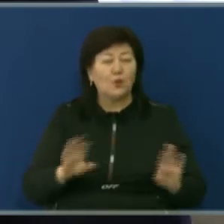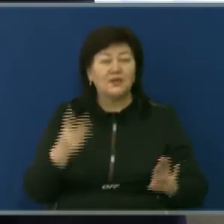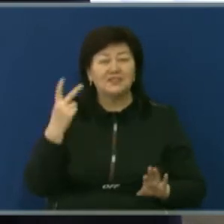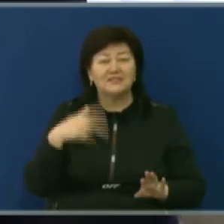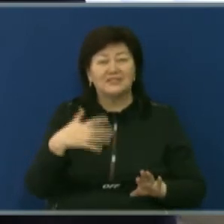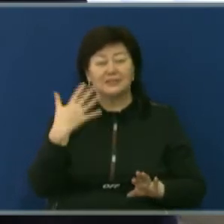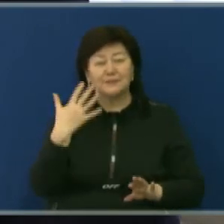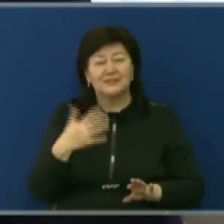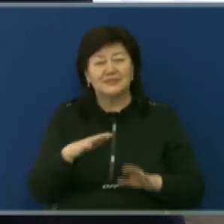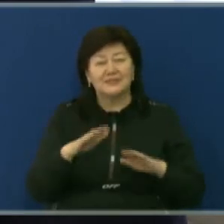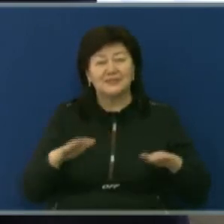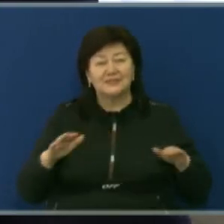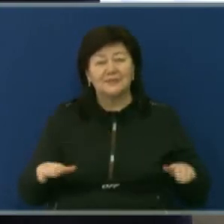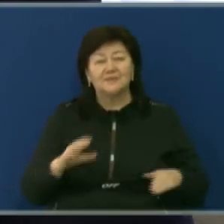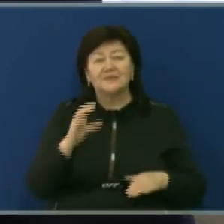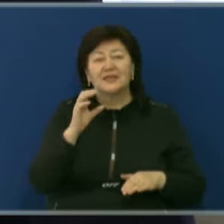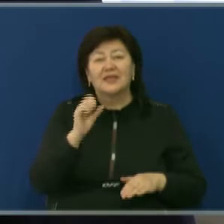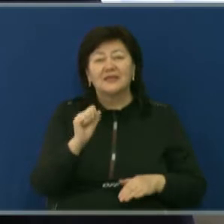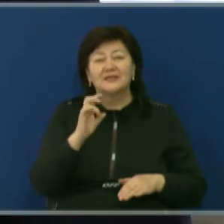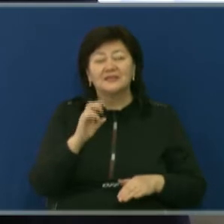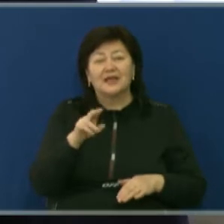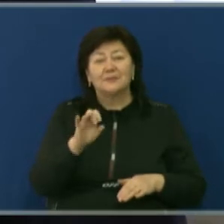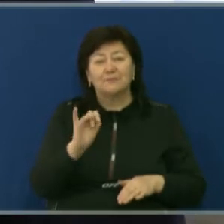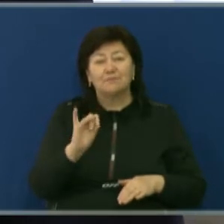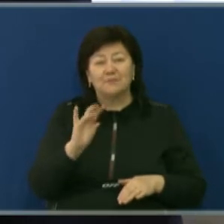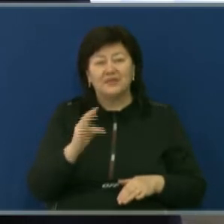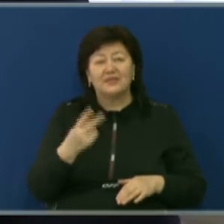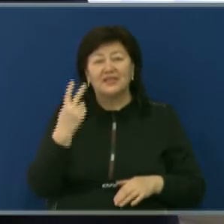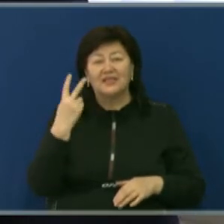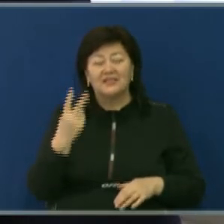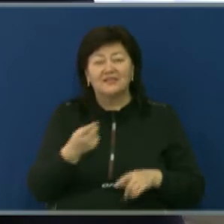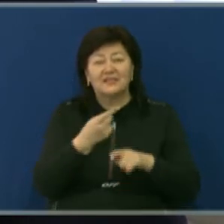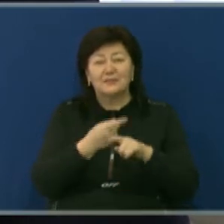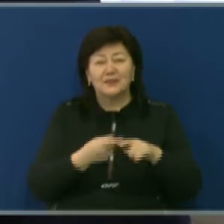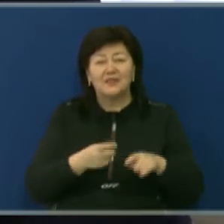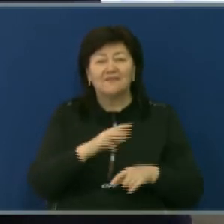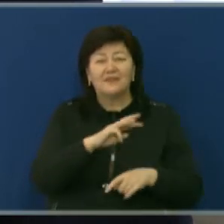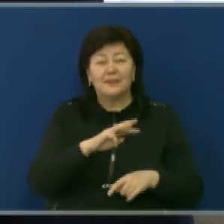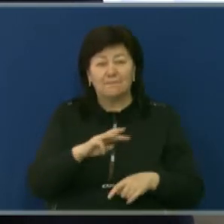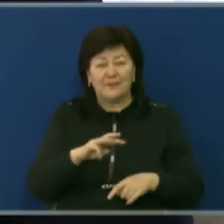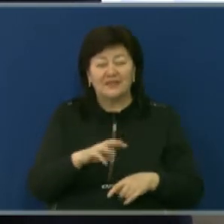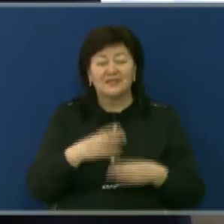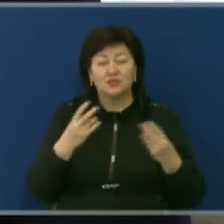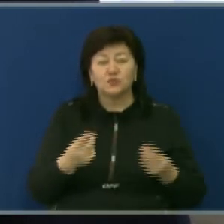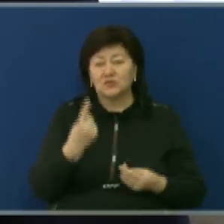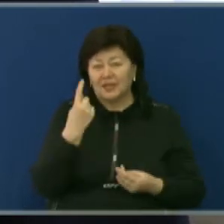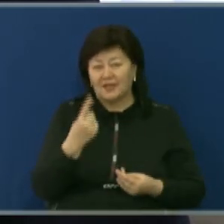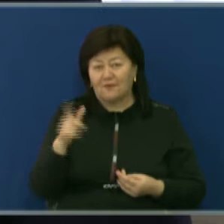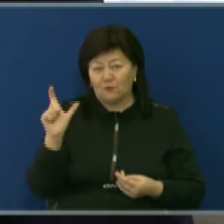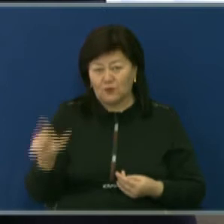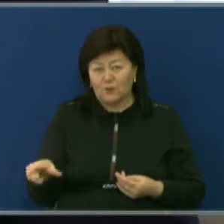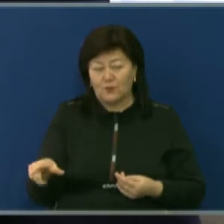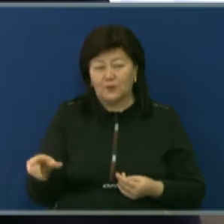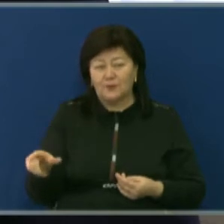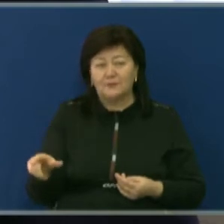есть санпин, в котором определено, что площадь на одного ребенка составляет 2,5 метра. В соответствии, каждая школа будет